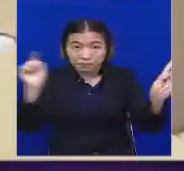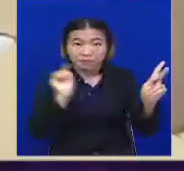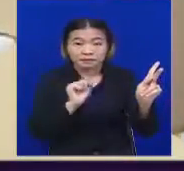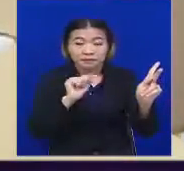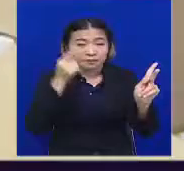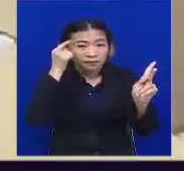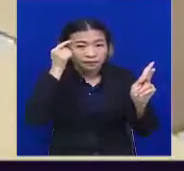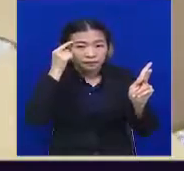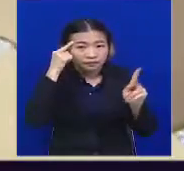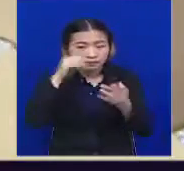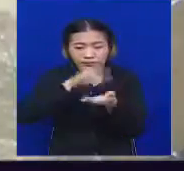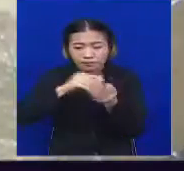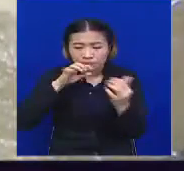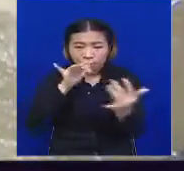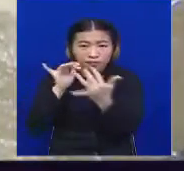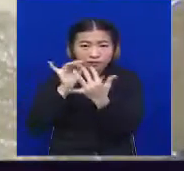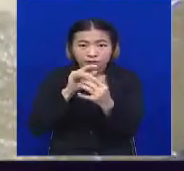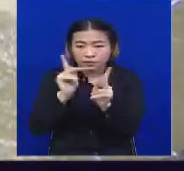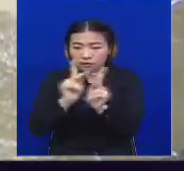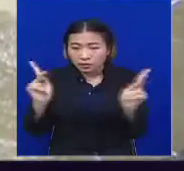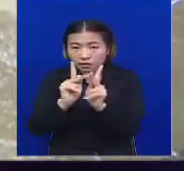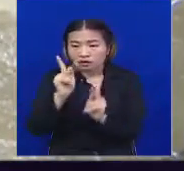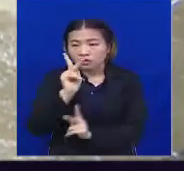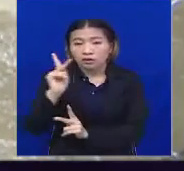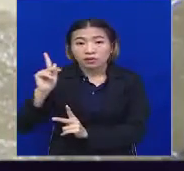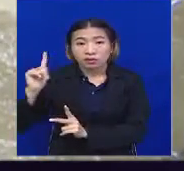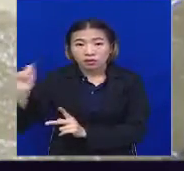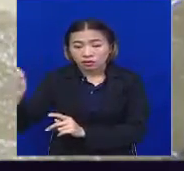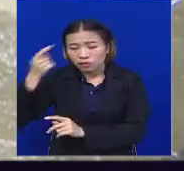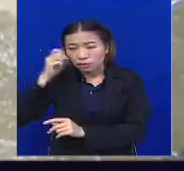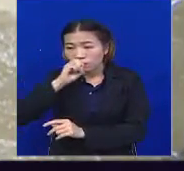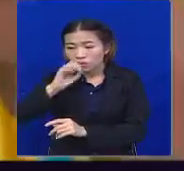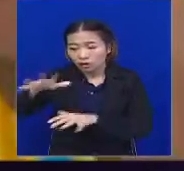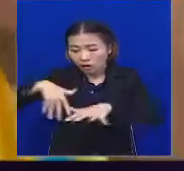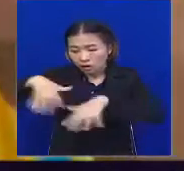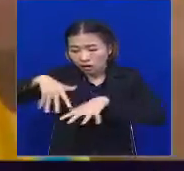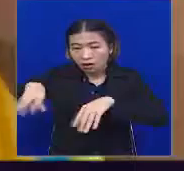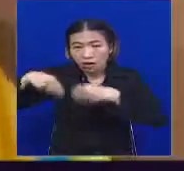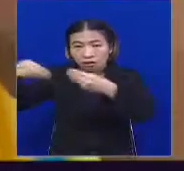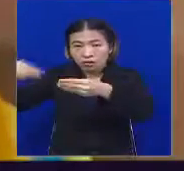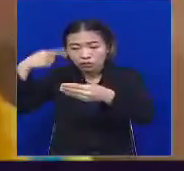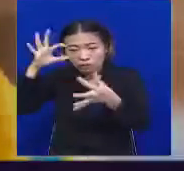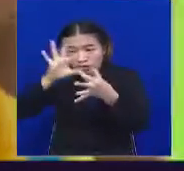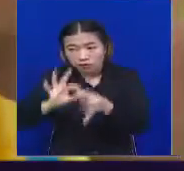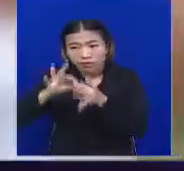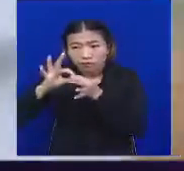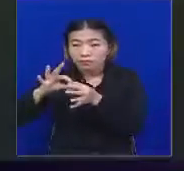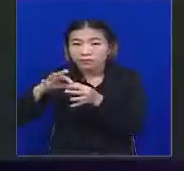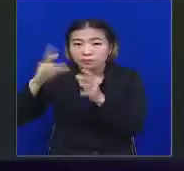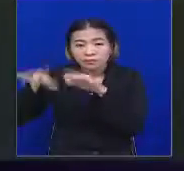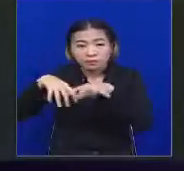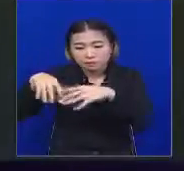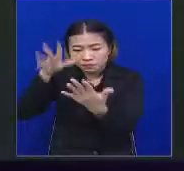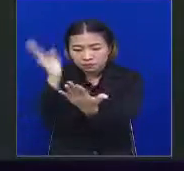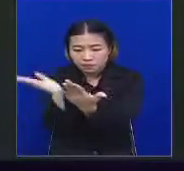นูญจึงเร่งประสานไปทางคณะกรรมการการเลือกตั้งเพื่อให้ประชาชนได้ศึกษาสาระสำคัญจากเอกสารด้วยตนเ